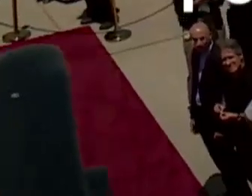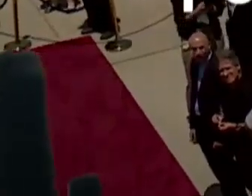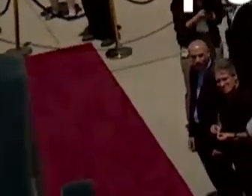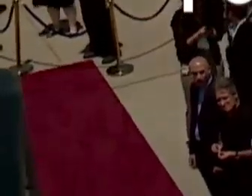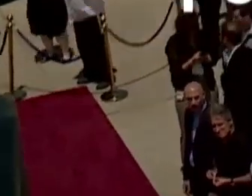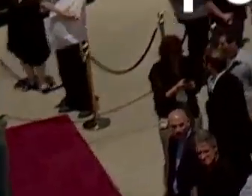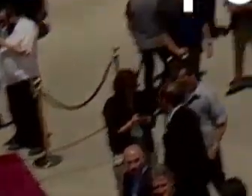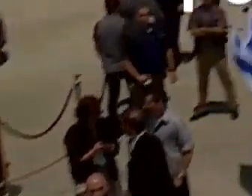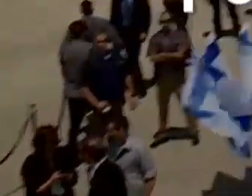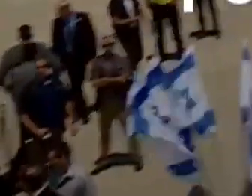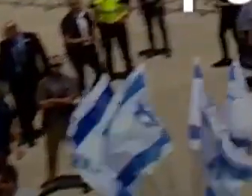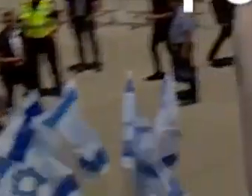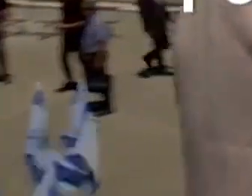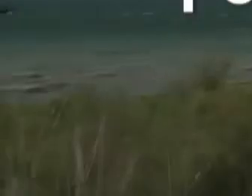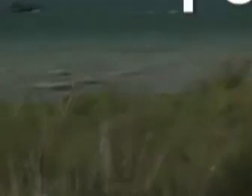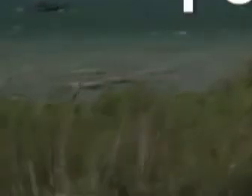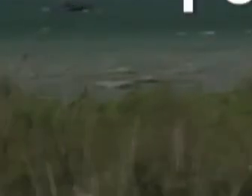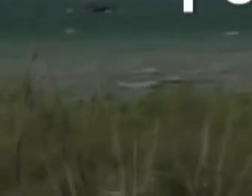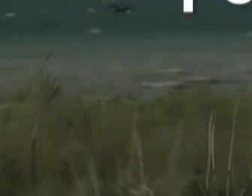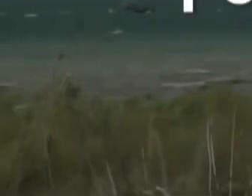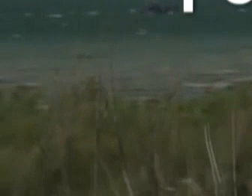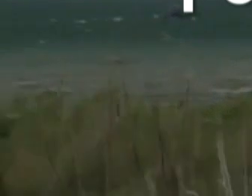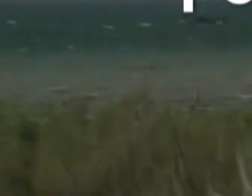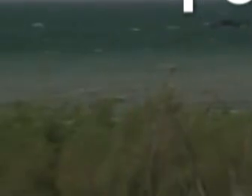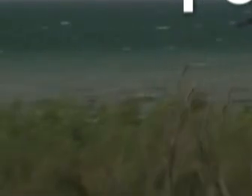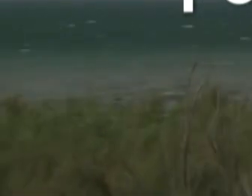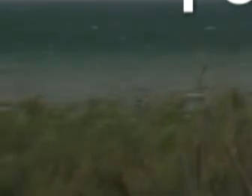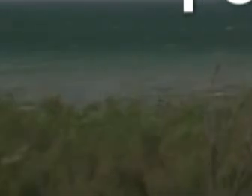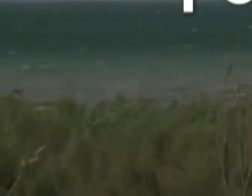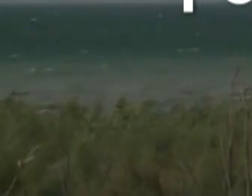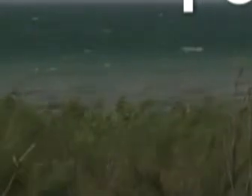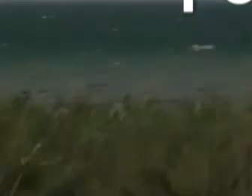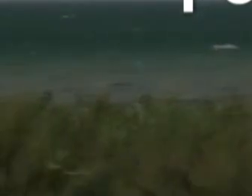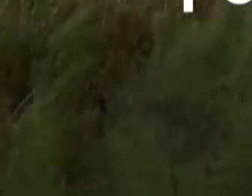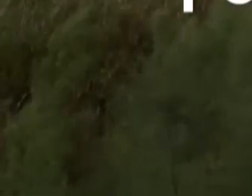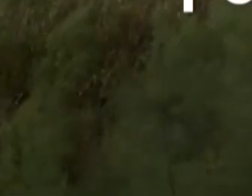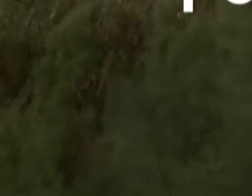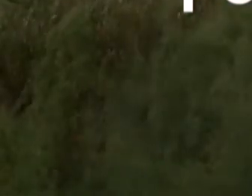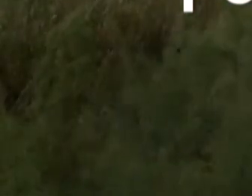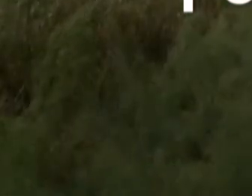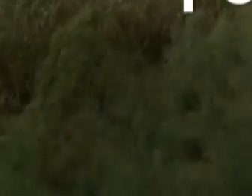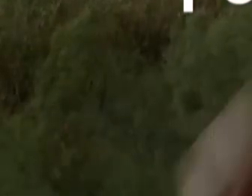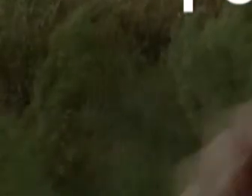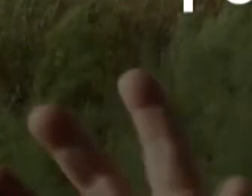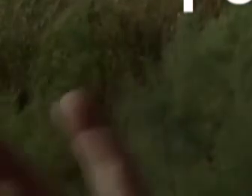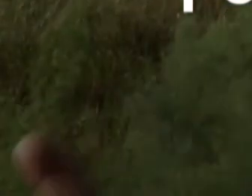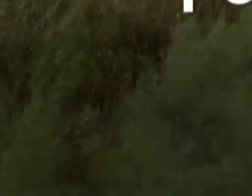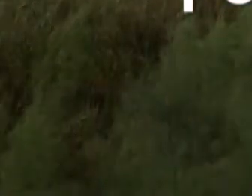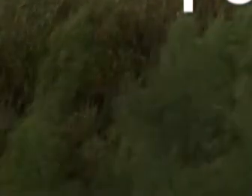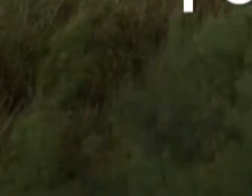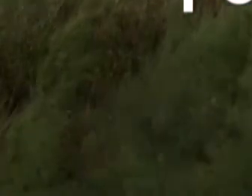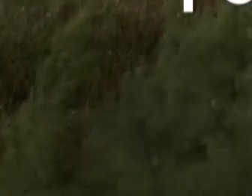שעות לפני פגישת נתניהו ופוטין, צהל יירט מלט סורי מעל הכינרת. פתאום שמענו